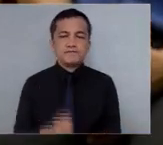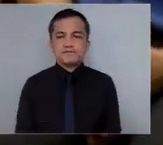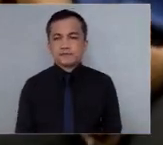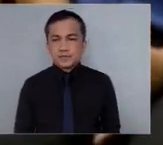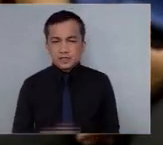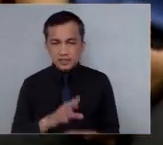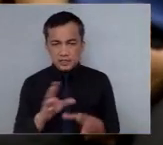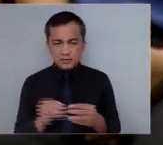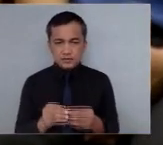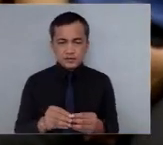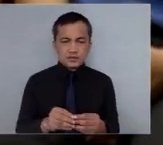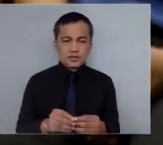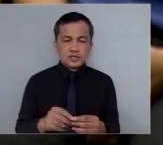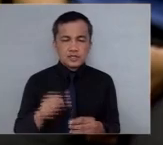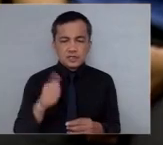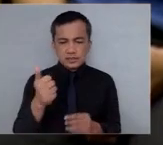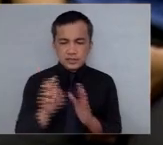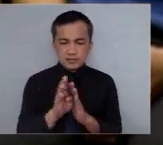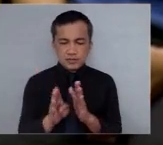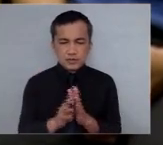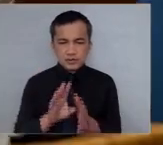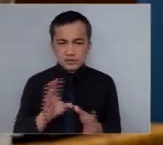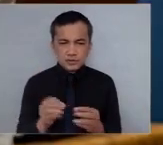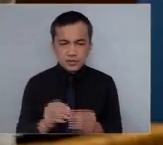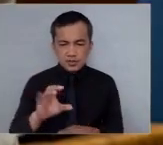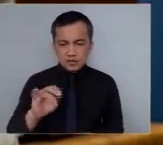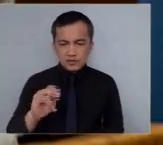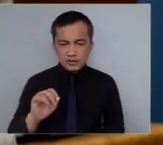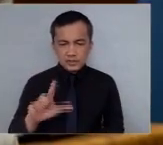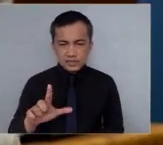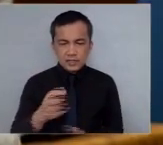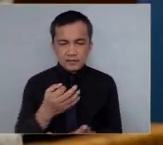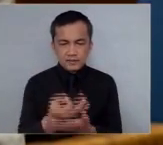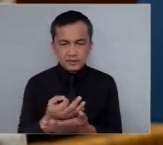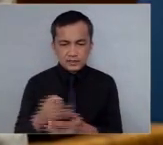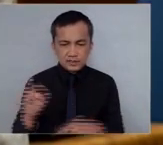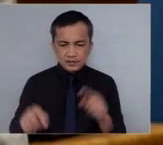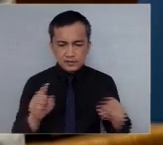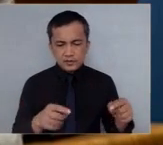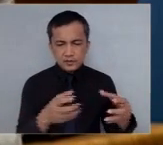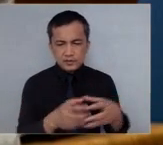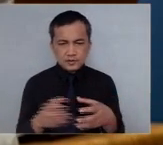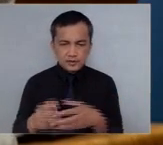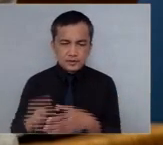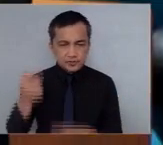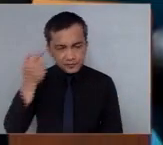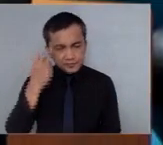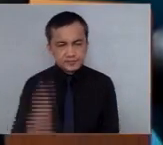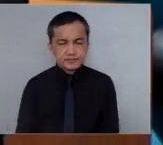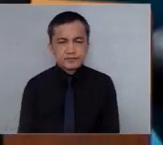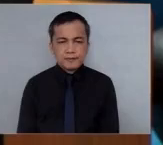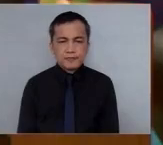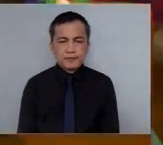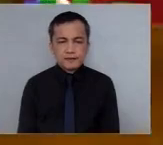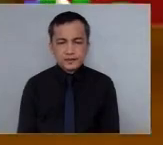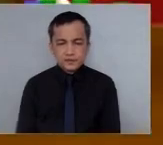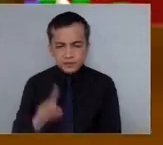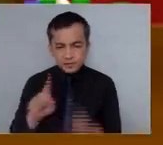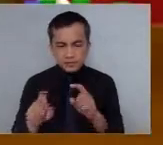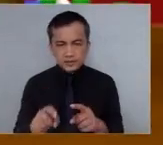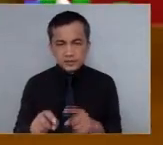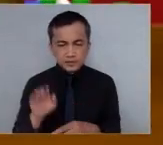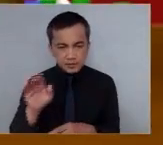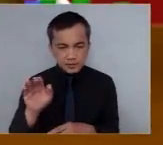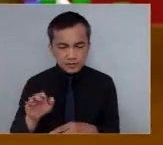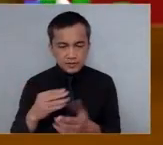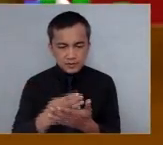higit 10 bilyong piso ang kabuuang confidential funds ng iba't ibang ahensya ng pamahalaan. Nasita sa paghimay sa panukalang